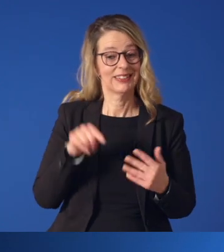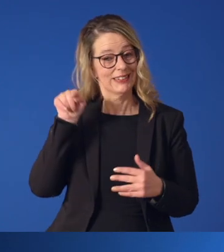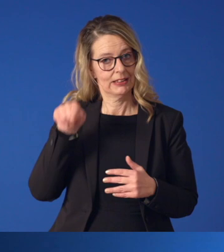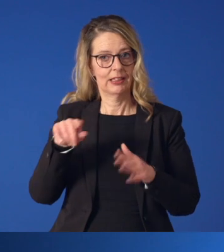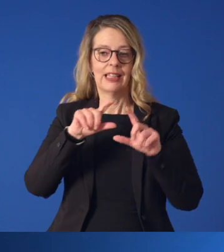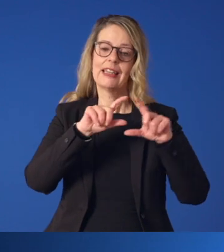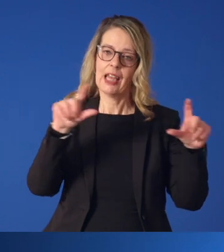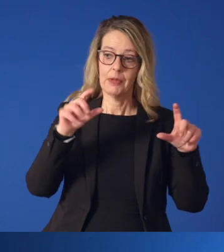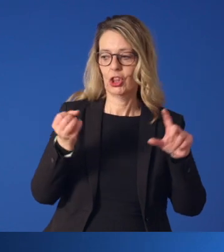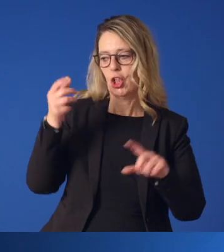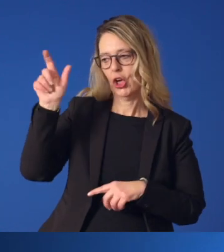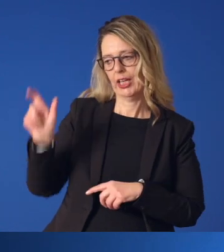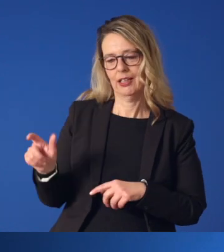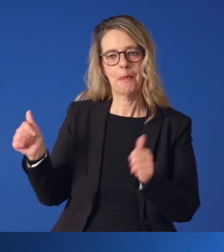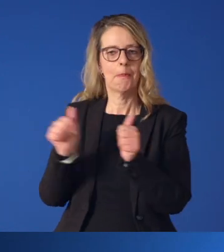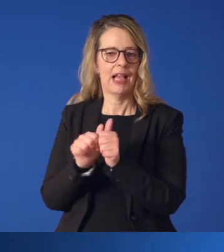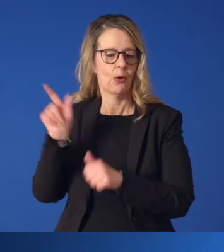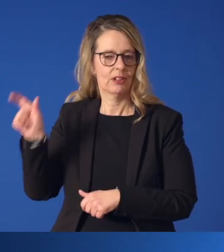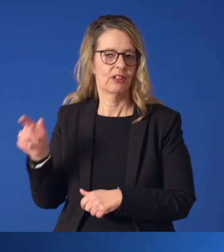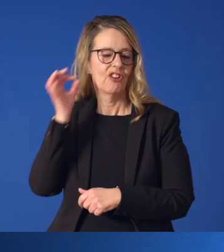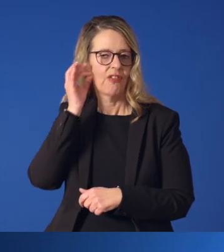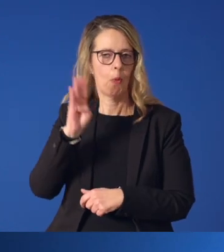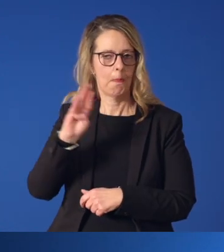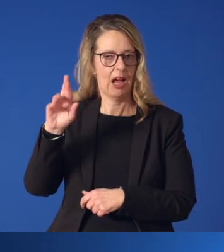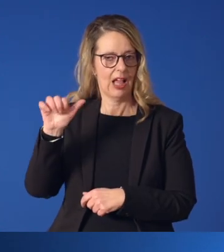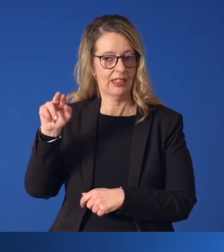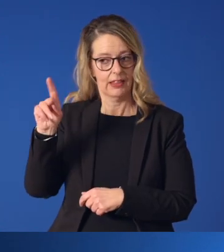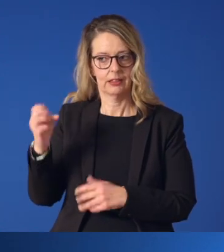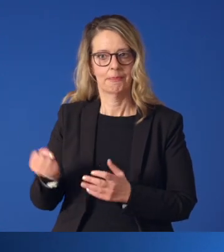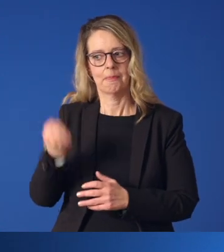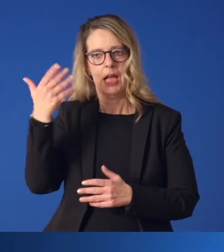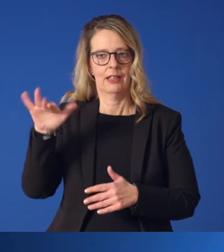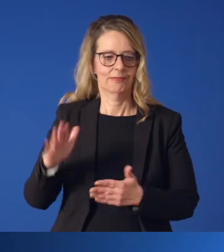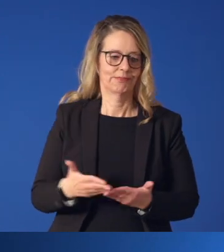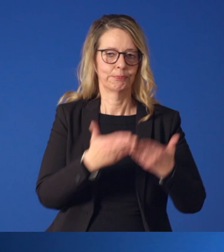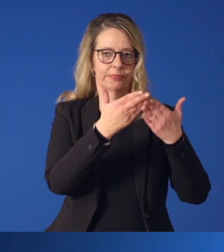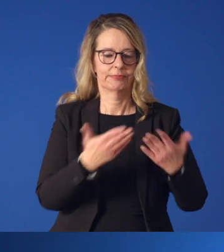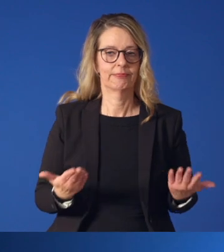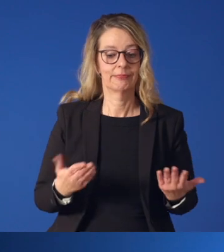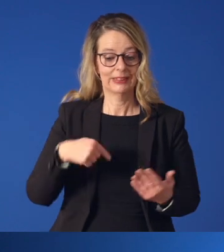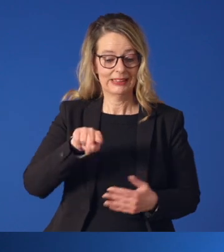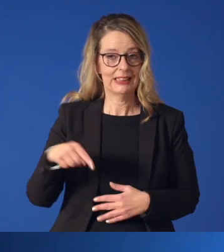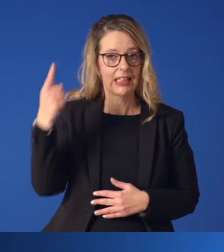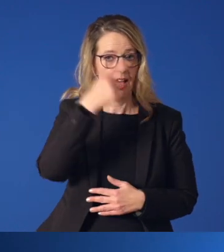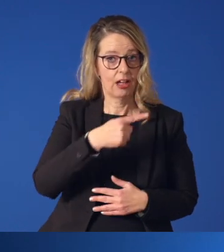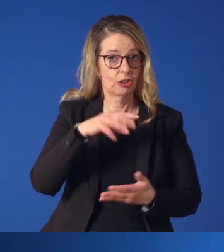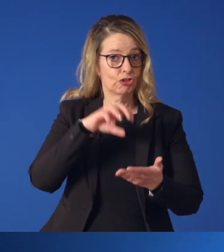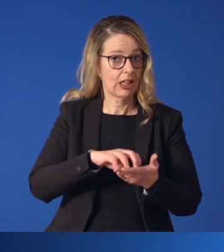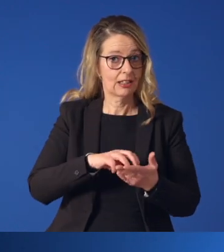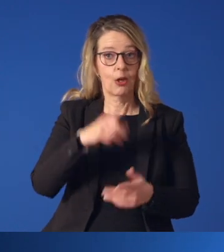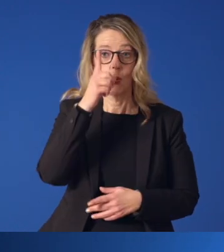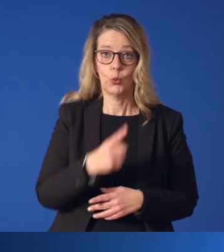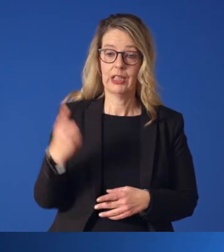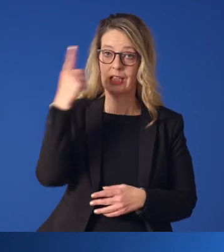dieses Thema erhält mit der neuen Beigeordneten noch einmal zusätzlichen Nachdruck. In diesem Jahr feiert unsere Stadt